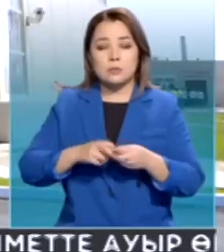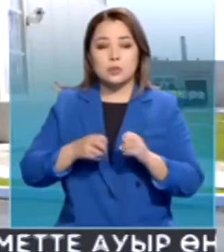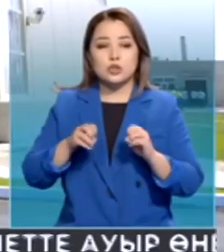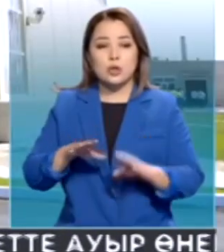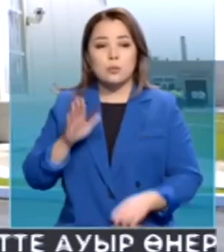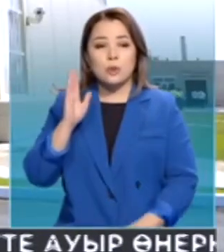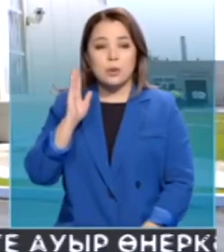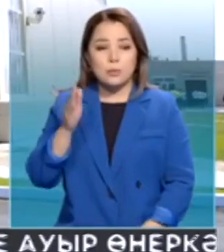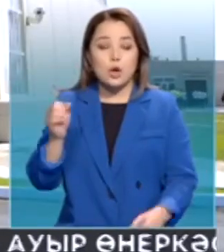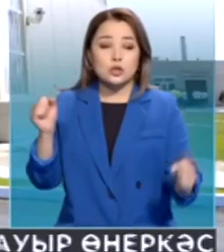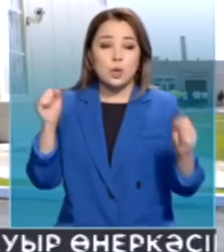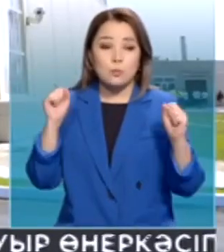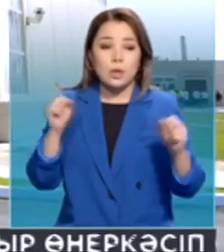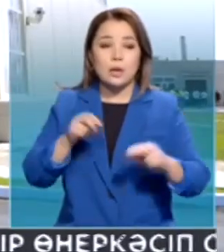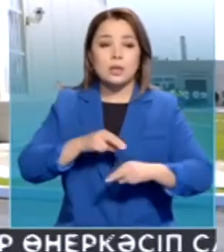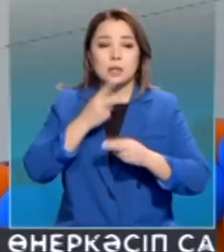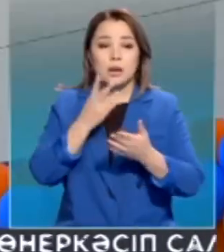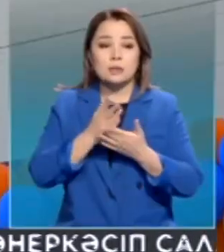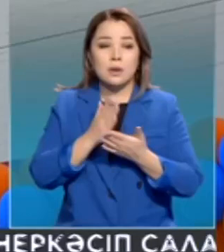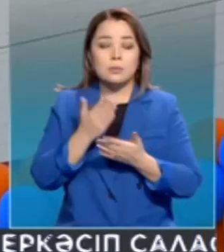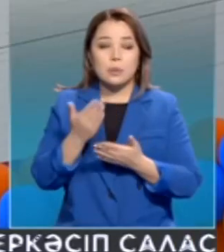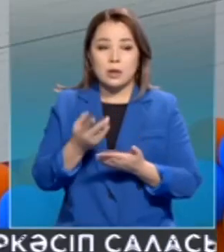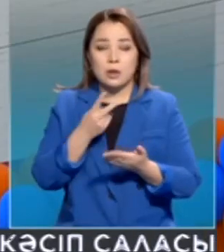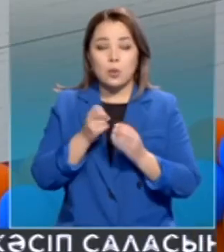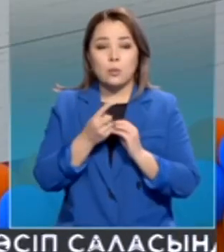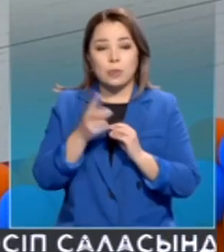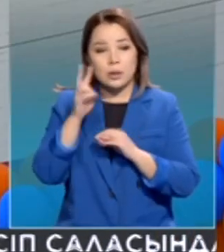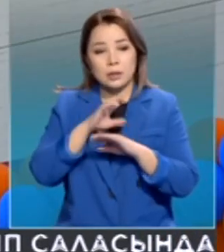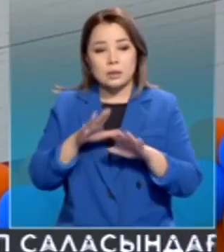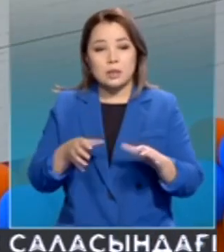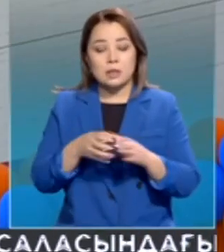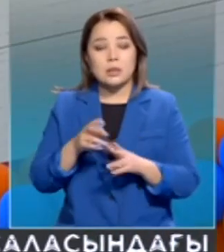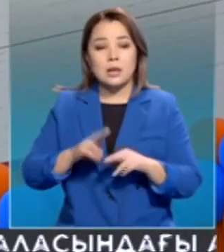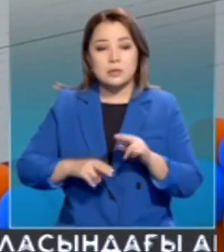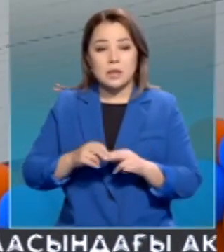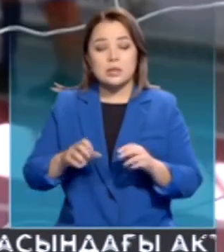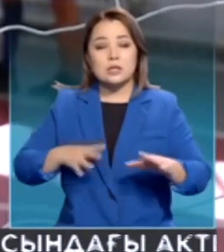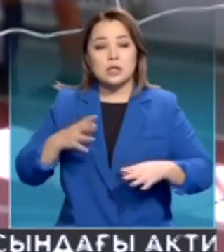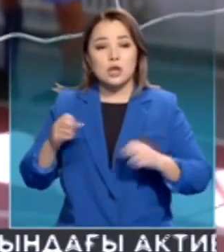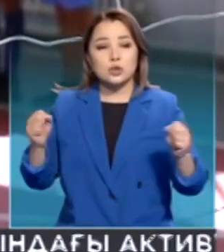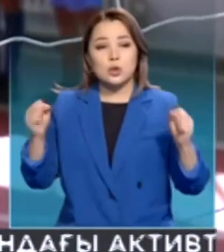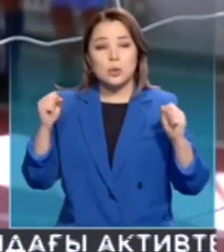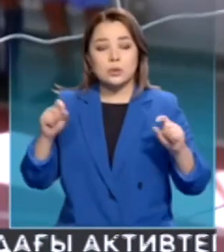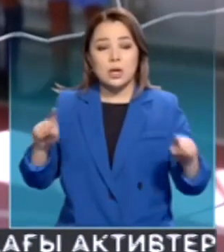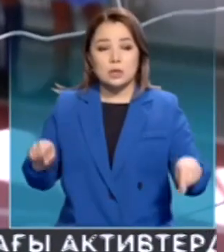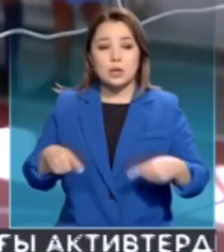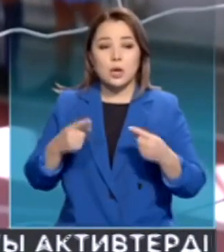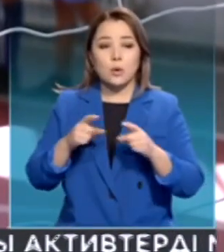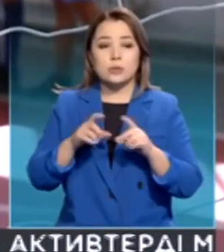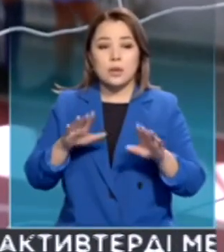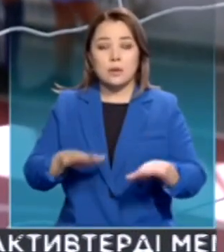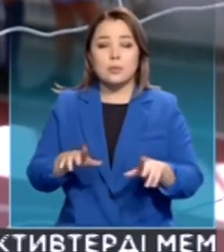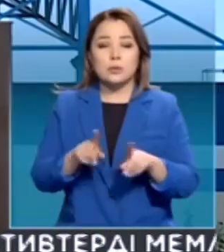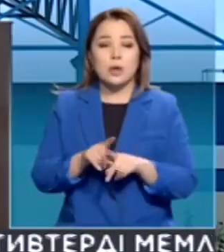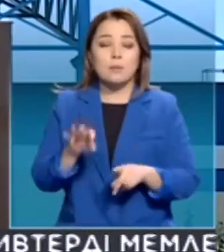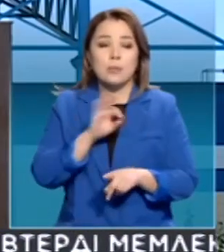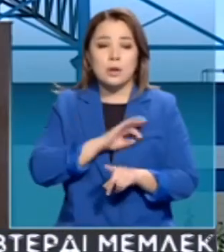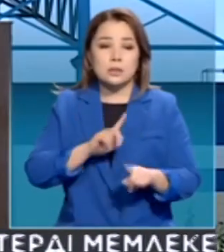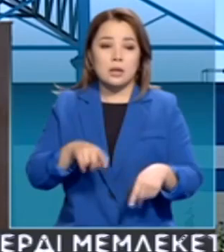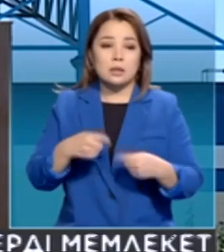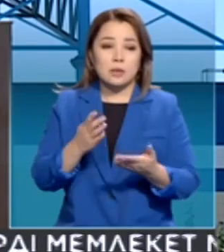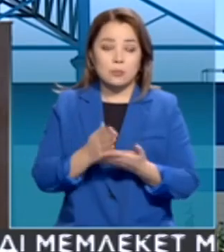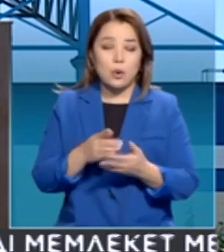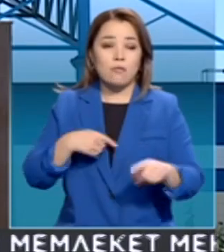шешеміз. Спортта назардан тыс қалған емес. 11 елді мекенде салынып жатқан дене шынықтыру сауықтыру кешендерінің бірқатары пайдалануға